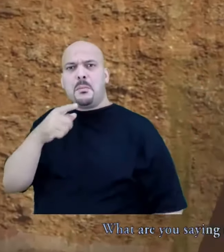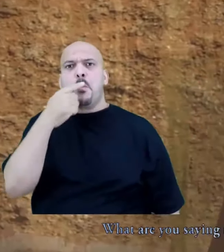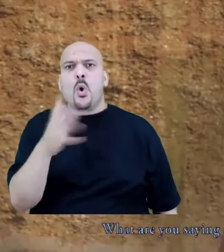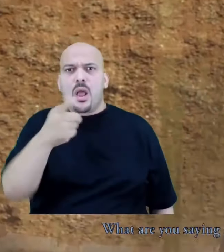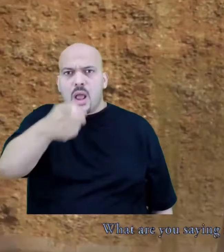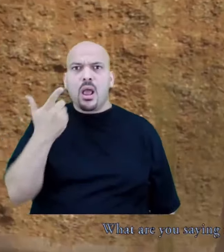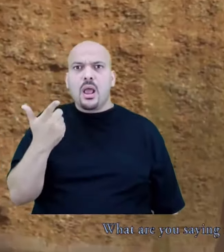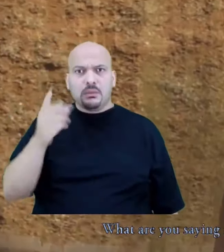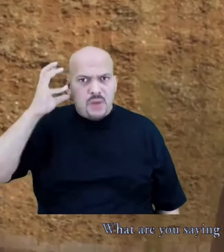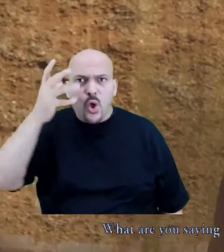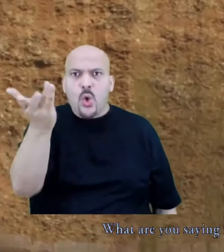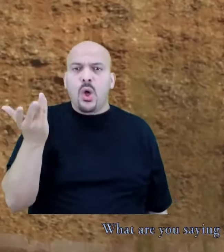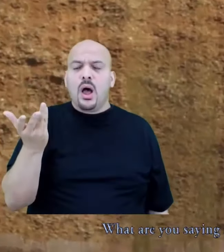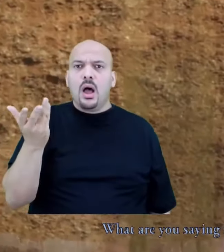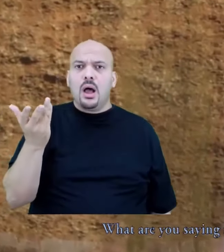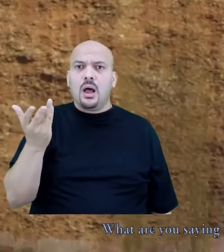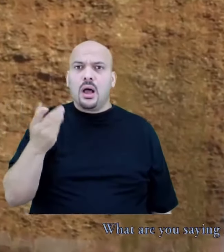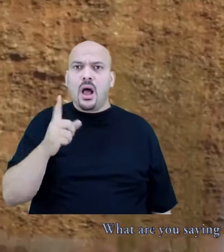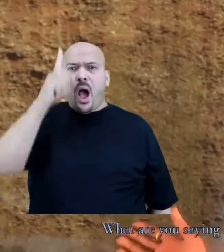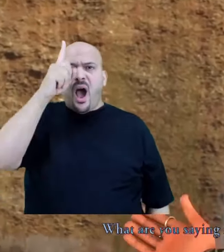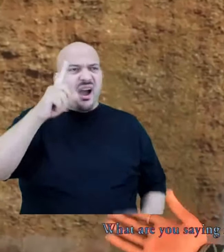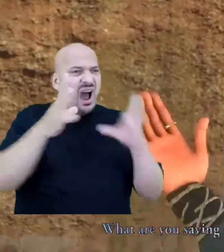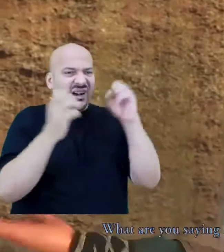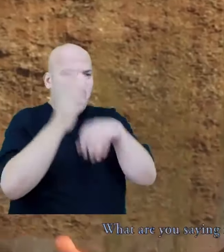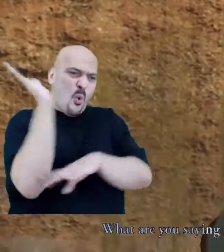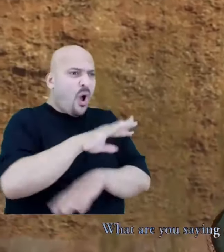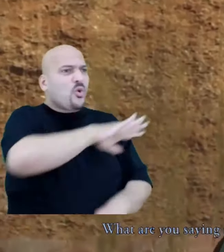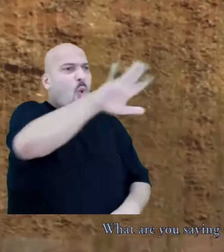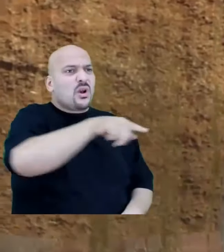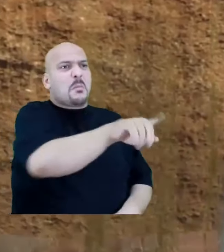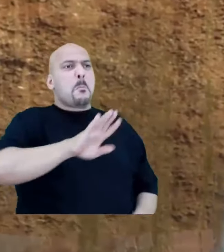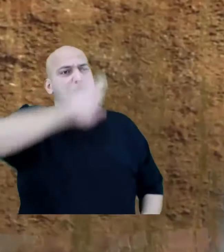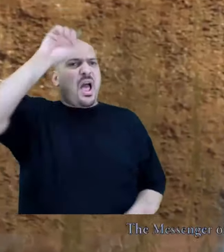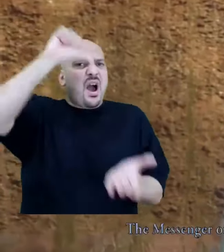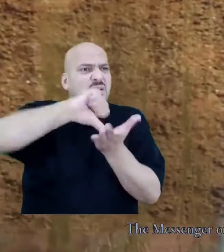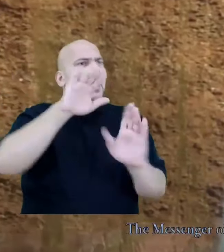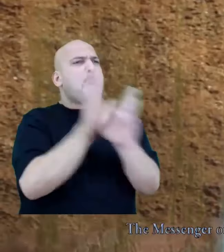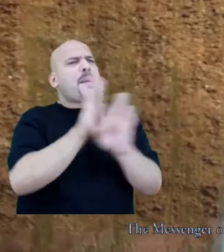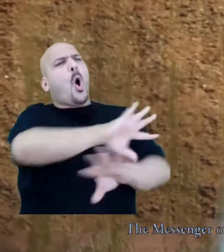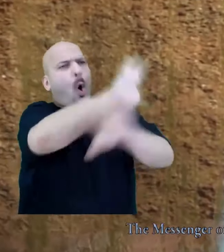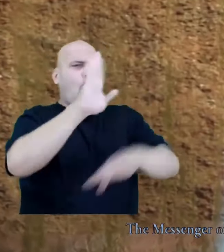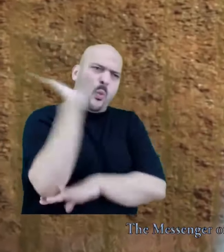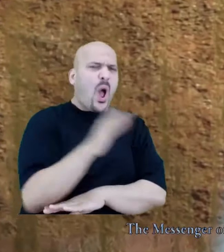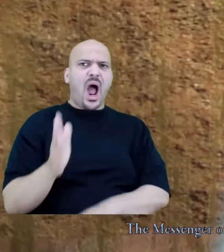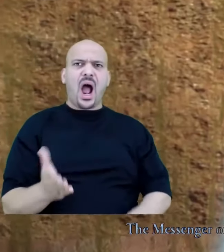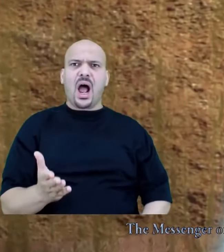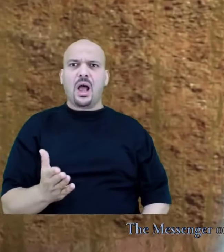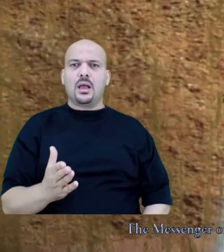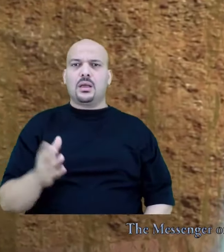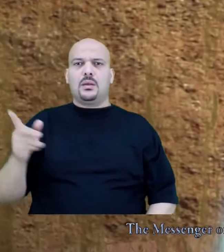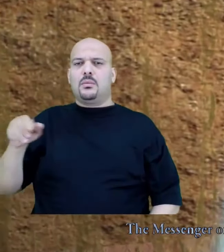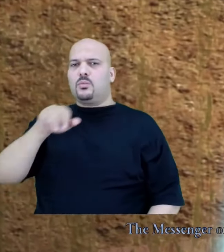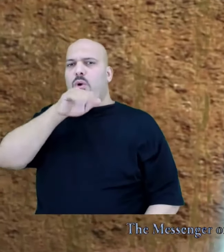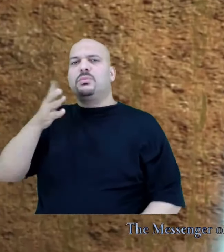رجل؟ أجننت؟ أهلكك الله أنت وكسرى وأعوانكم. هدأ رسول الله